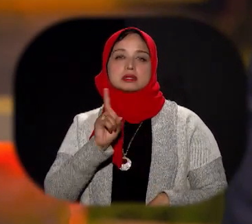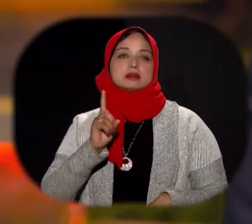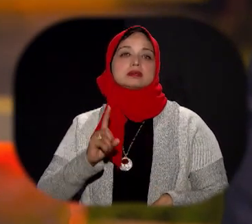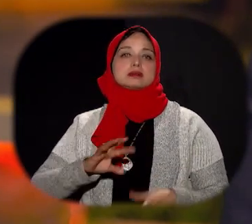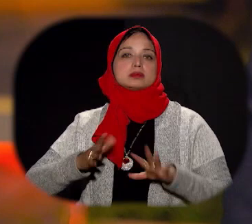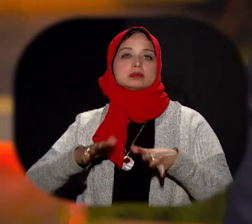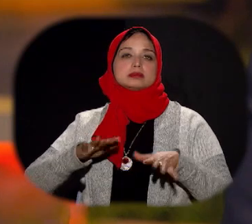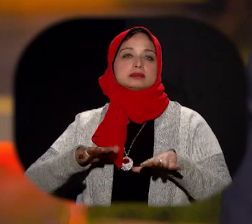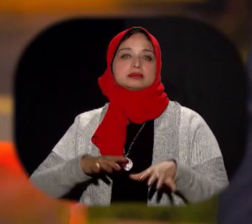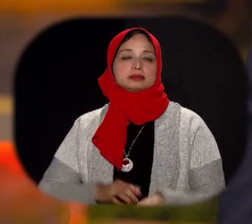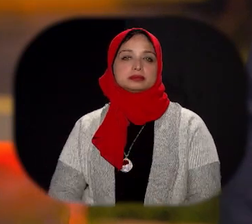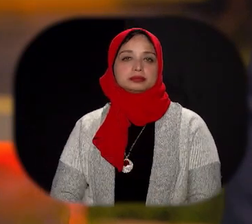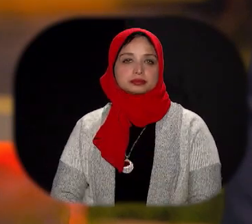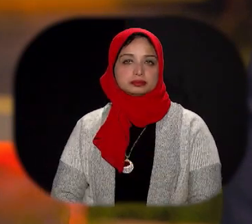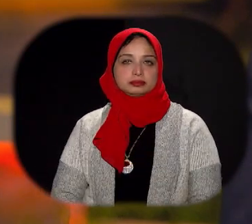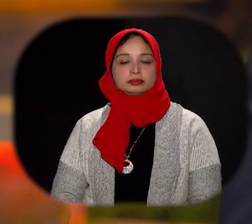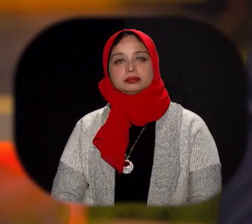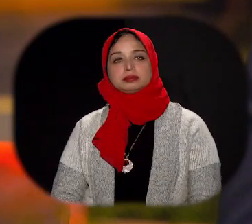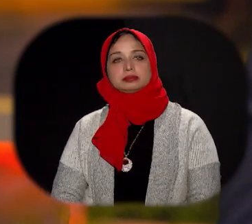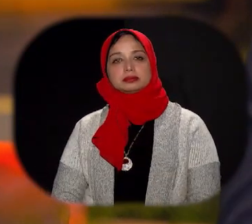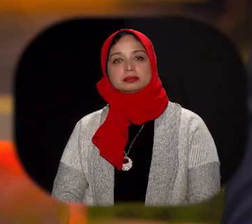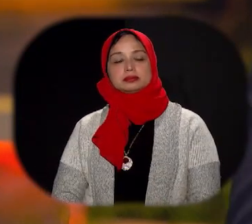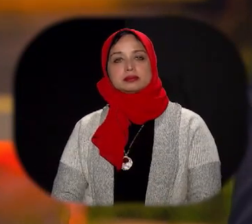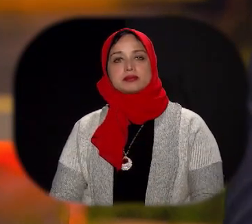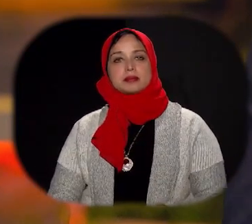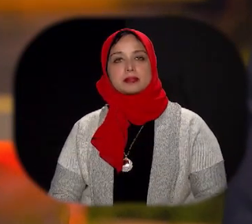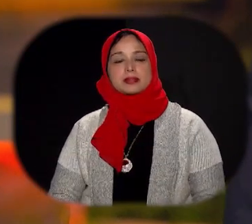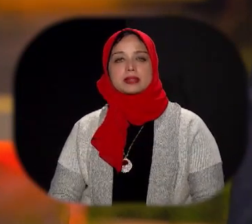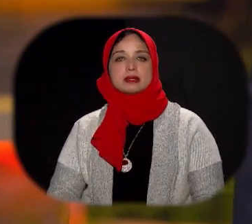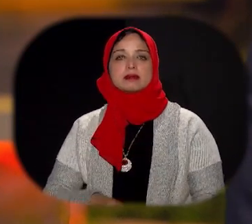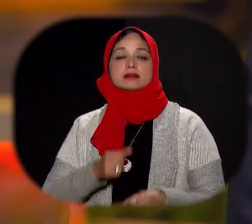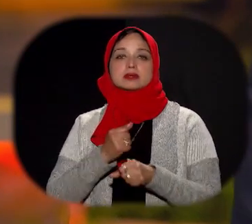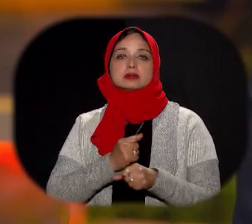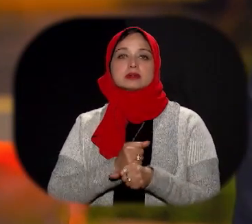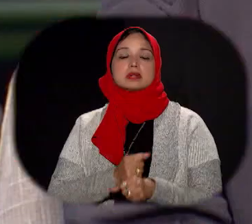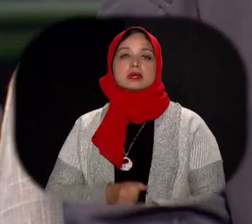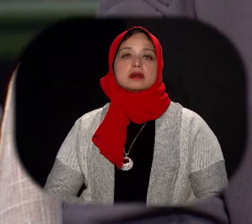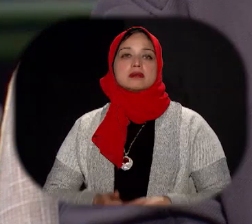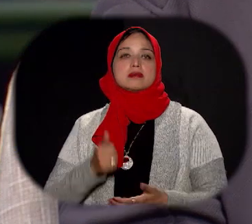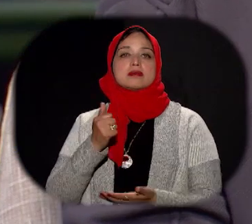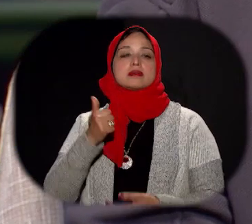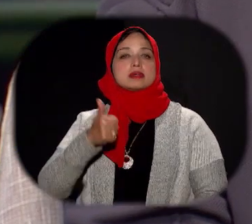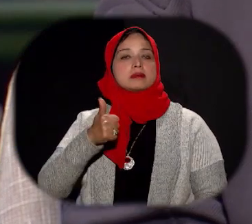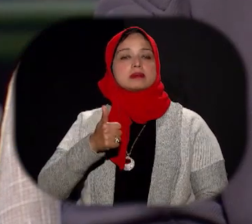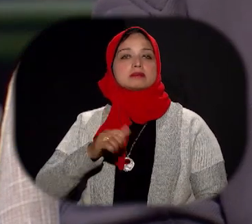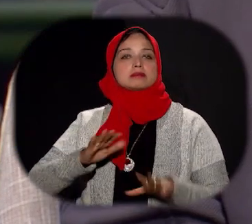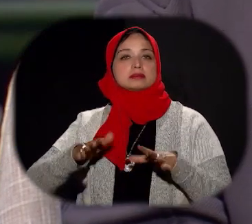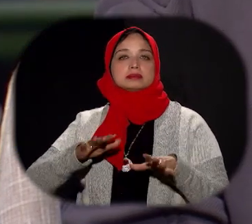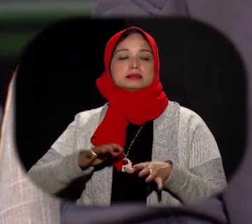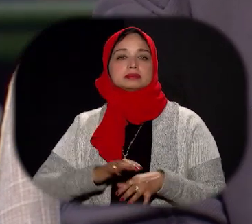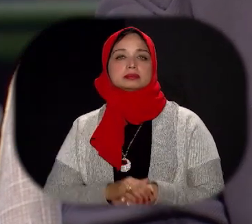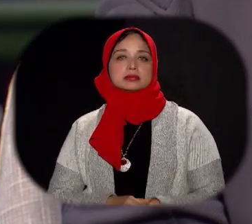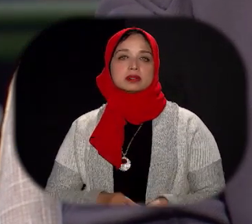كواليتي في الجمت وفي اللغه و الجنت اللي هو الاداء وفي اللين